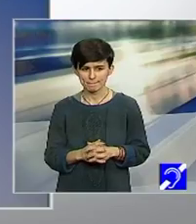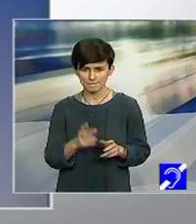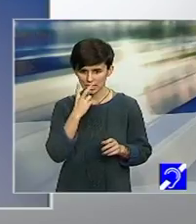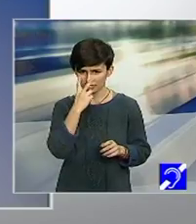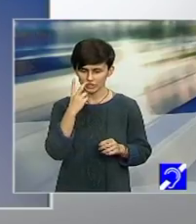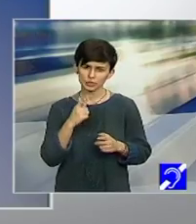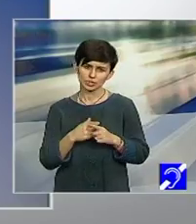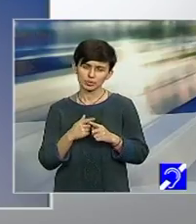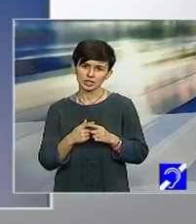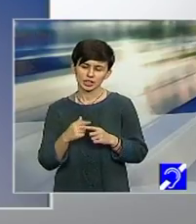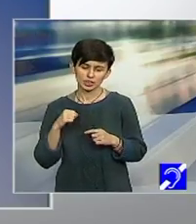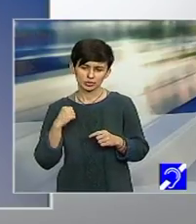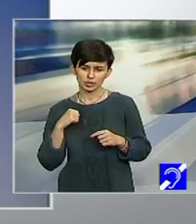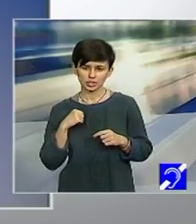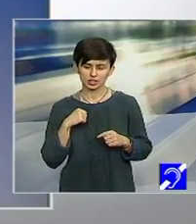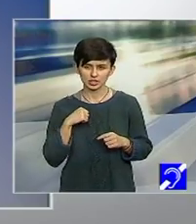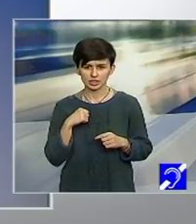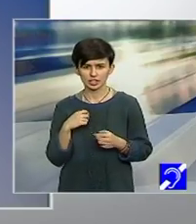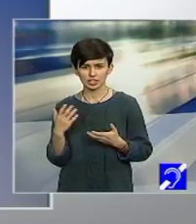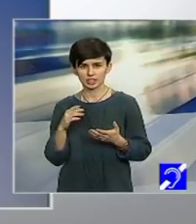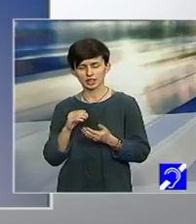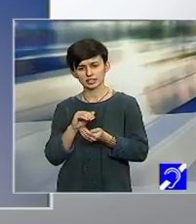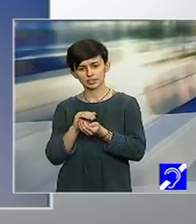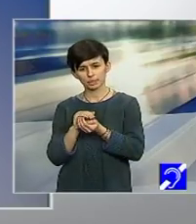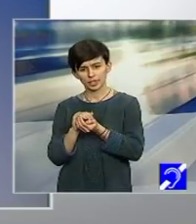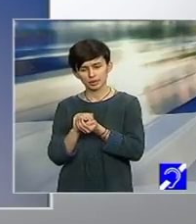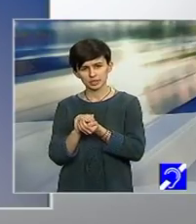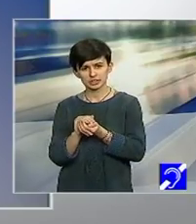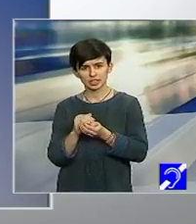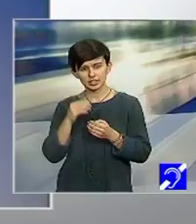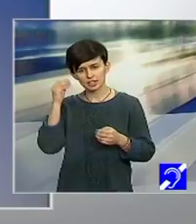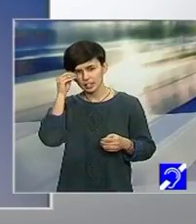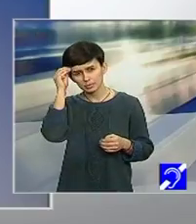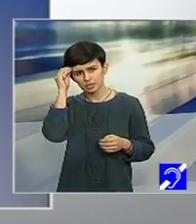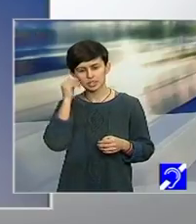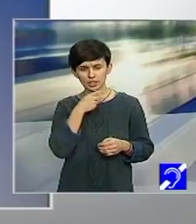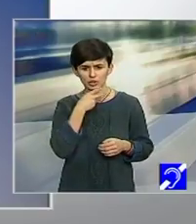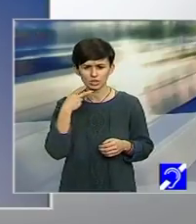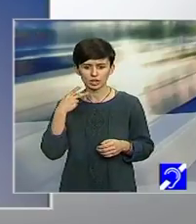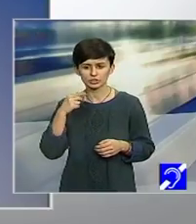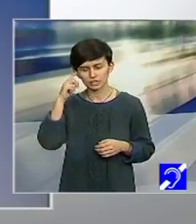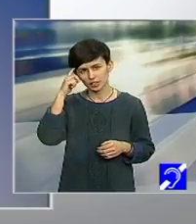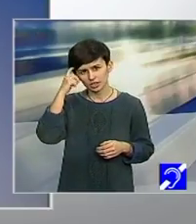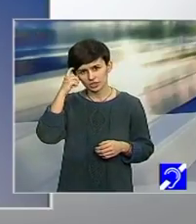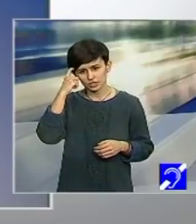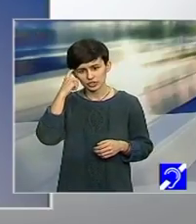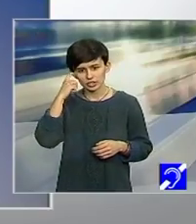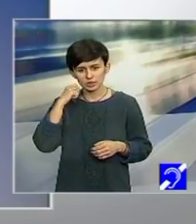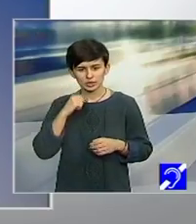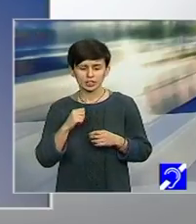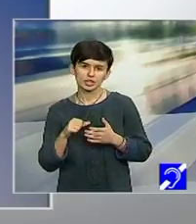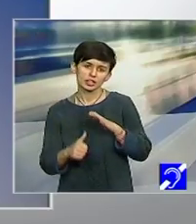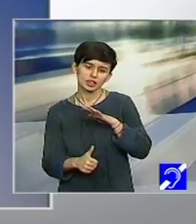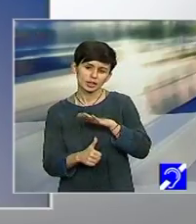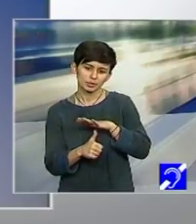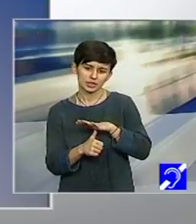tânăra generație care se preocupă de păstrarea memoriei Holocaustului. Știm, așa cum am mai menționat deja, că în marile capitale